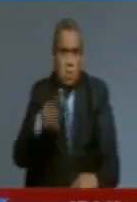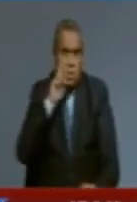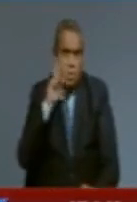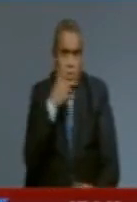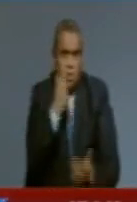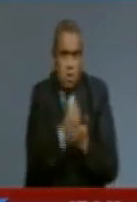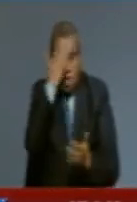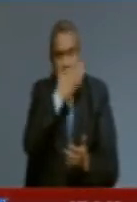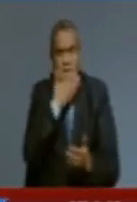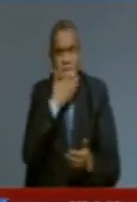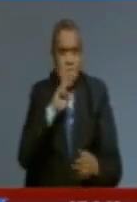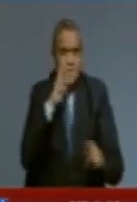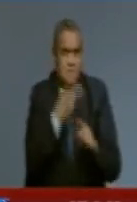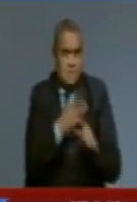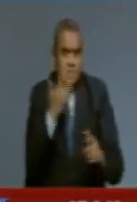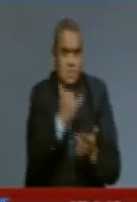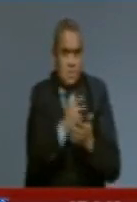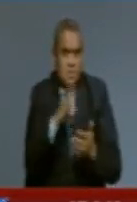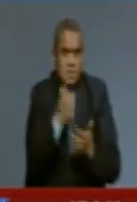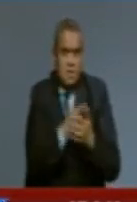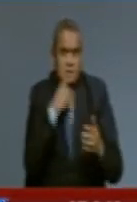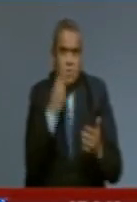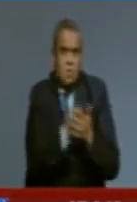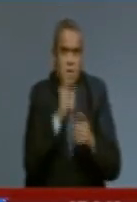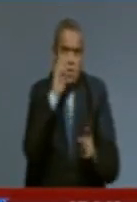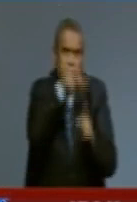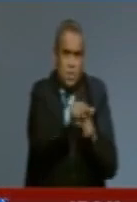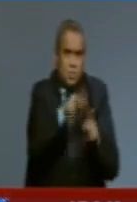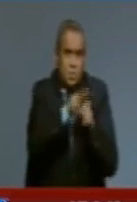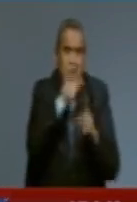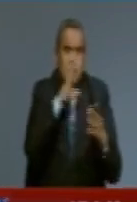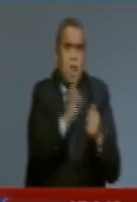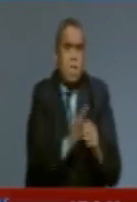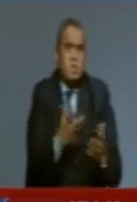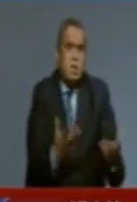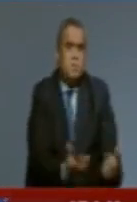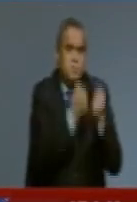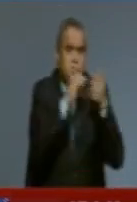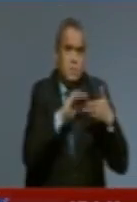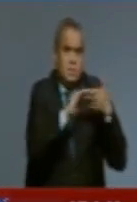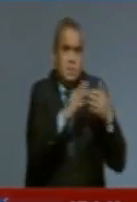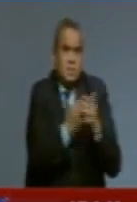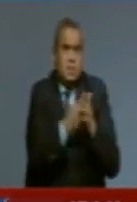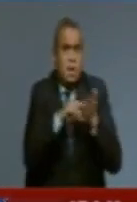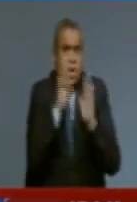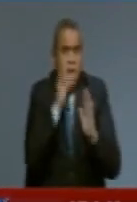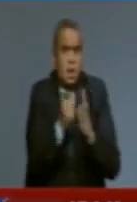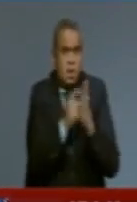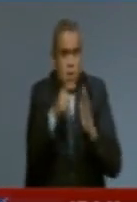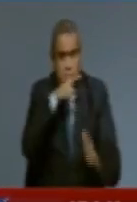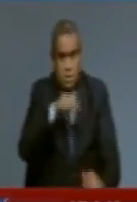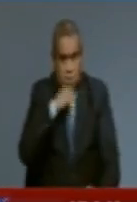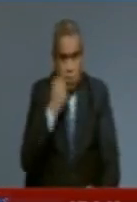الإفريقية على أنها فضاء للحصول على الأرباح أو الاستعمار، ولم تتحدث روسيا مع